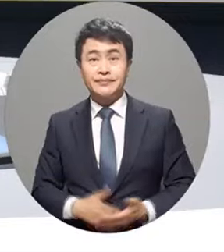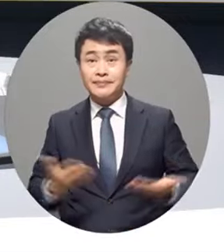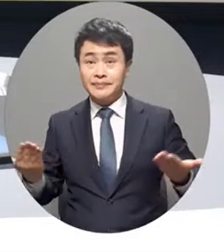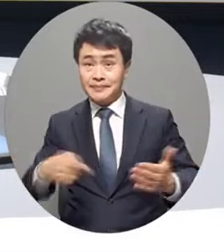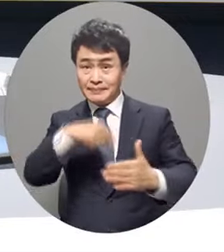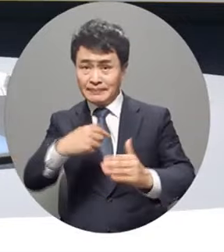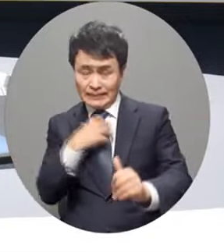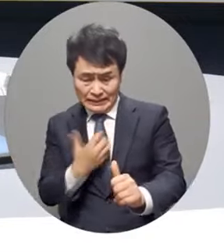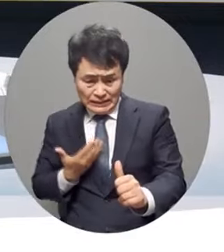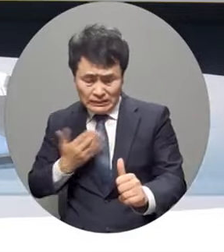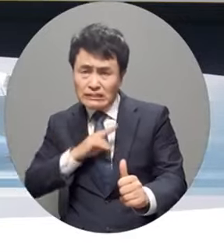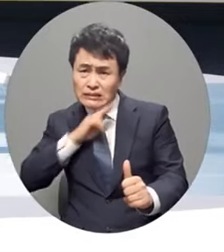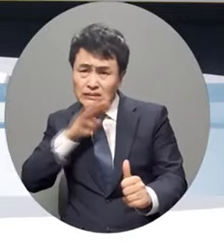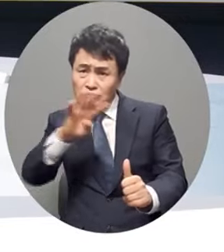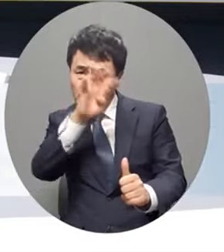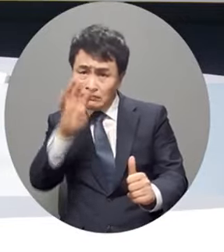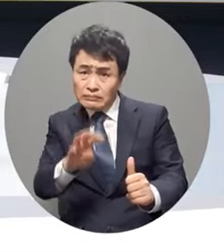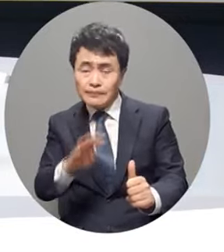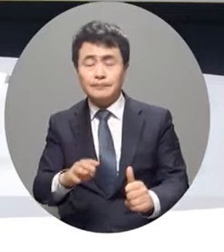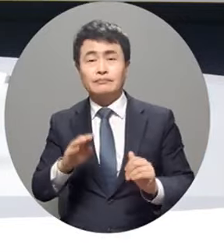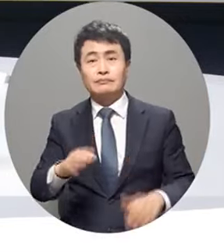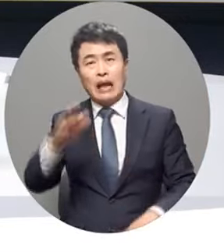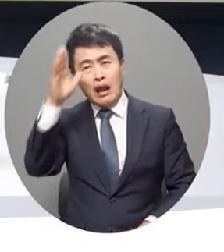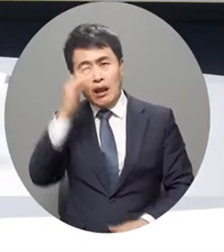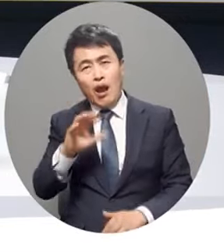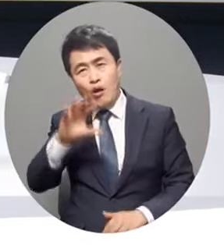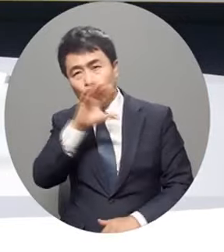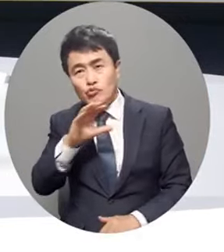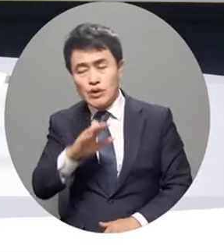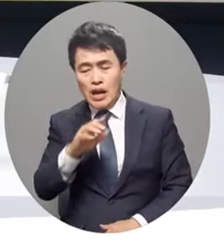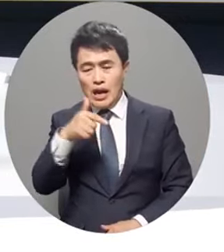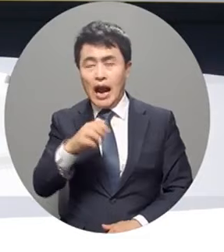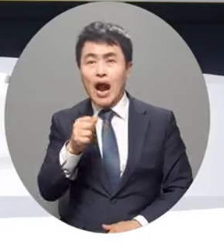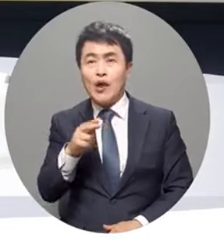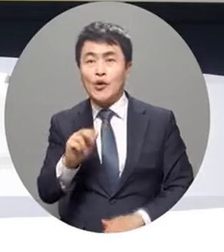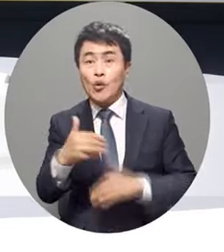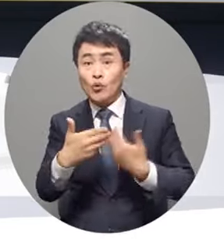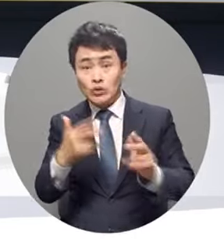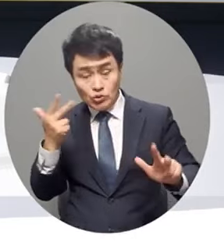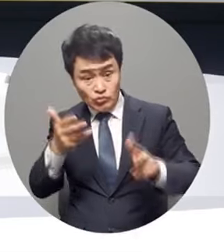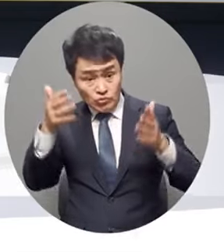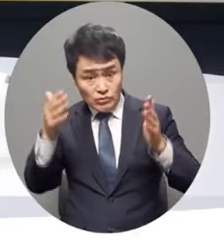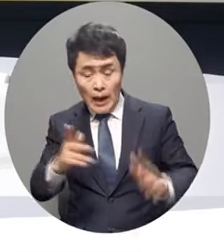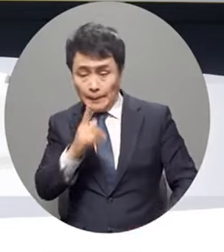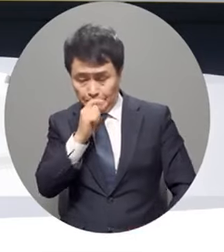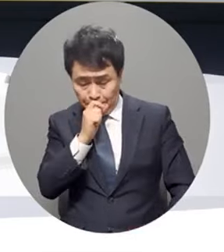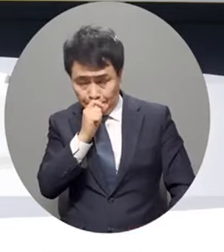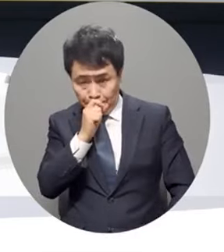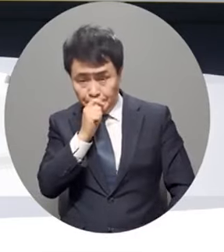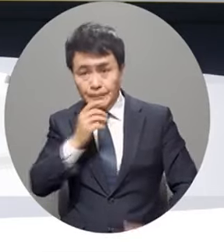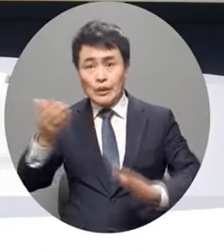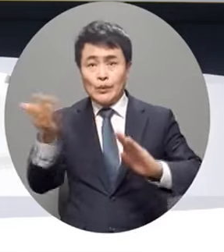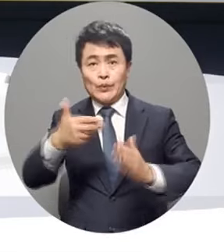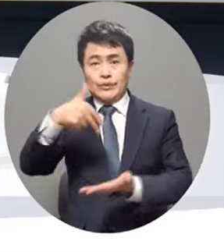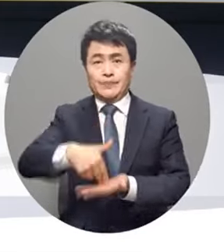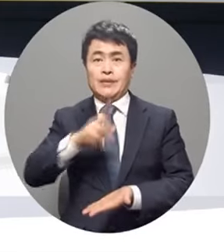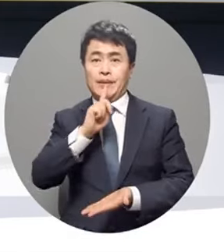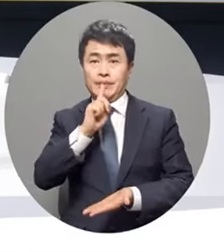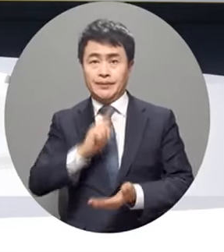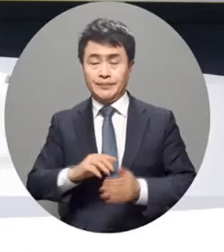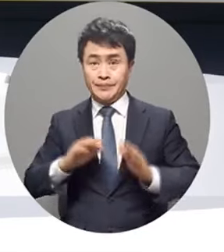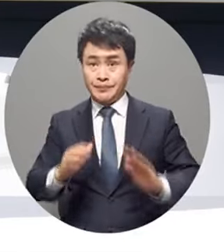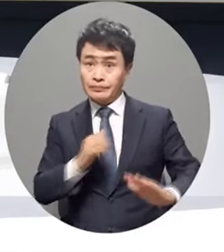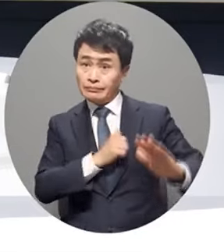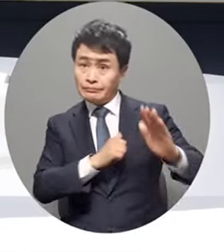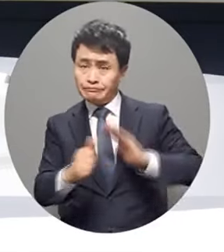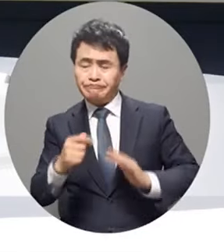직장내 괴롭힘 의혹 등의 휩싸인 반려견 훈련사 강영욱 씨는 일주일 만에 침묵을 깨고 공식 입장을 냈습니다